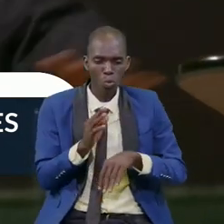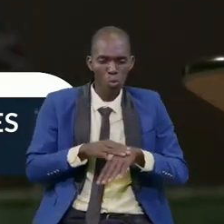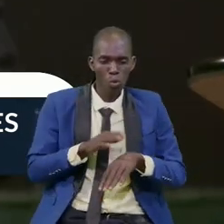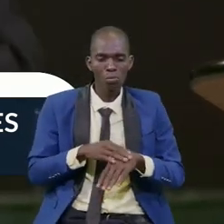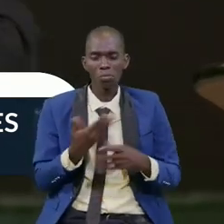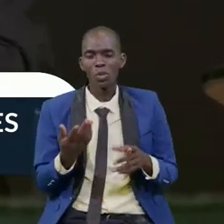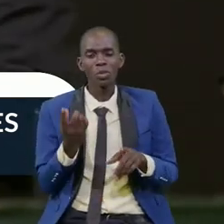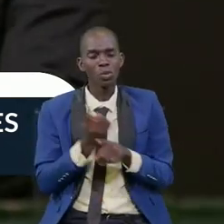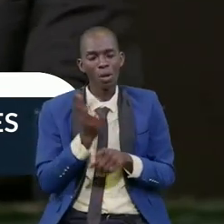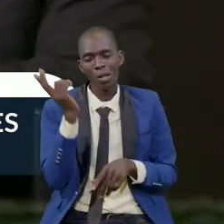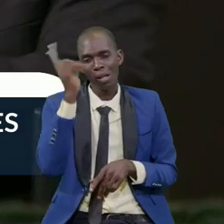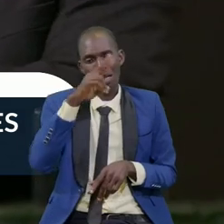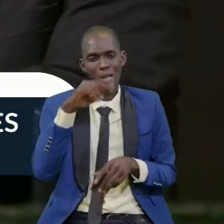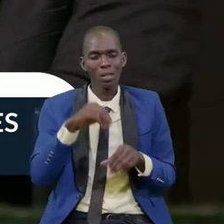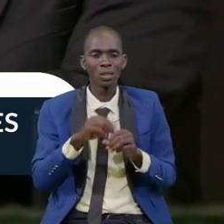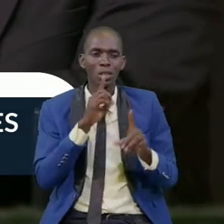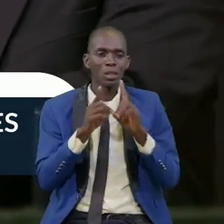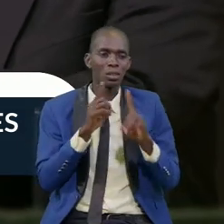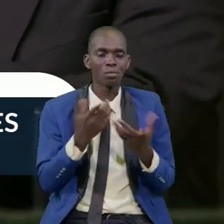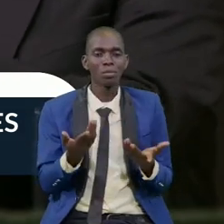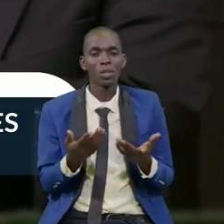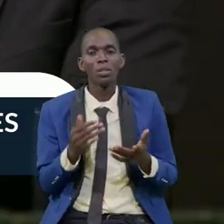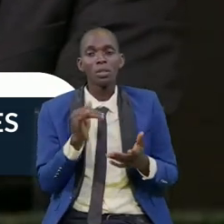prudence. La langue déliée,